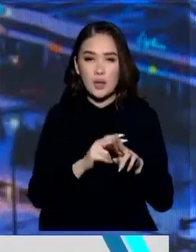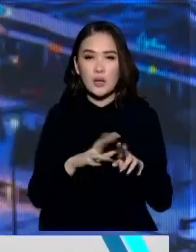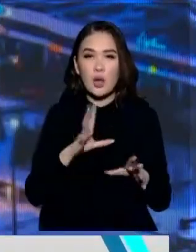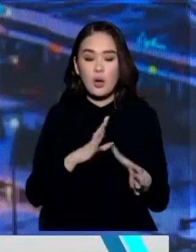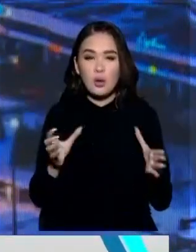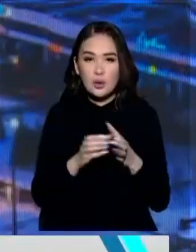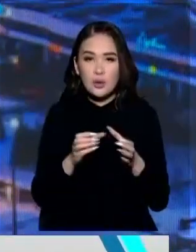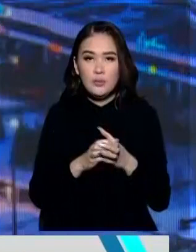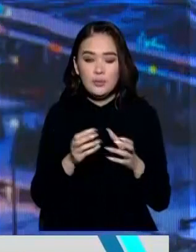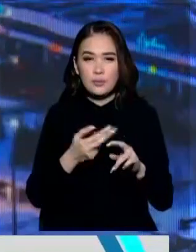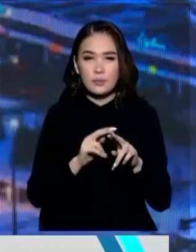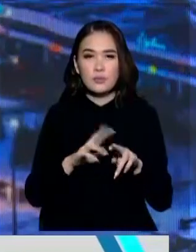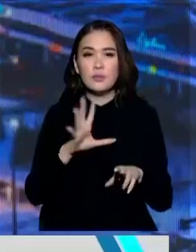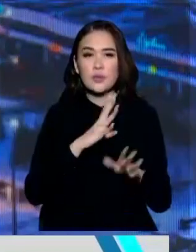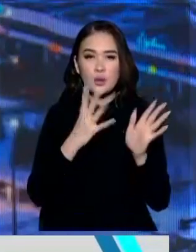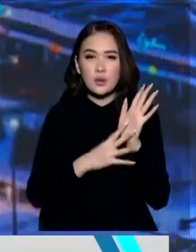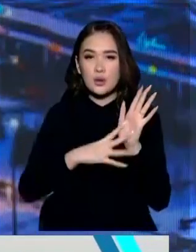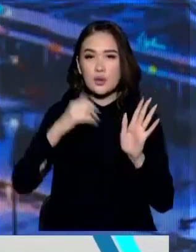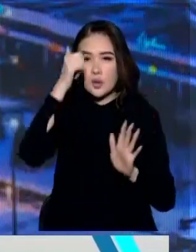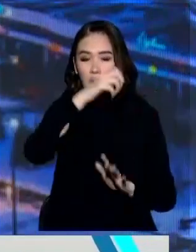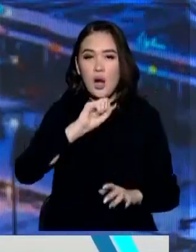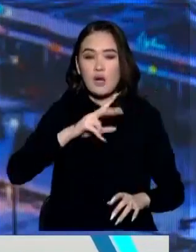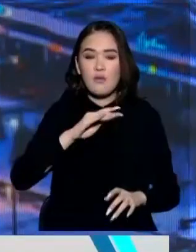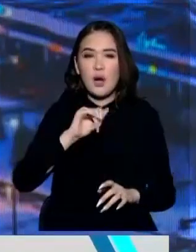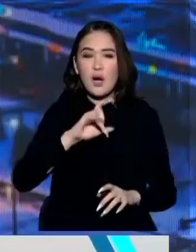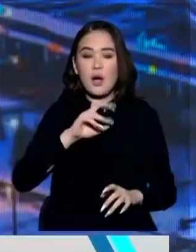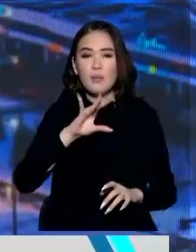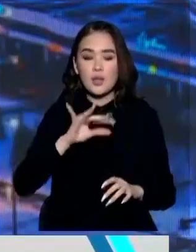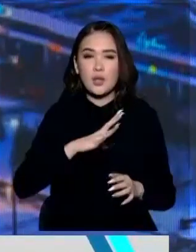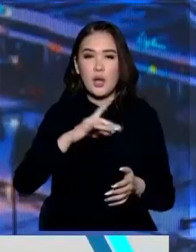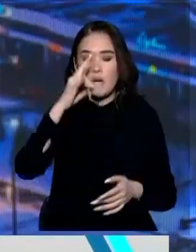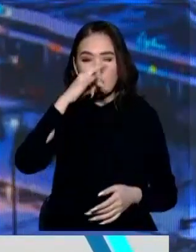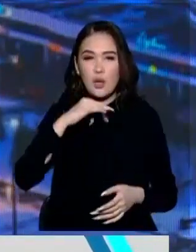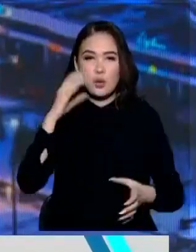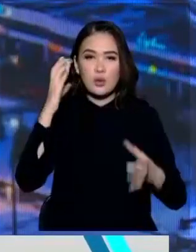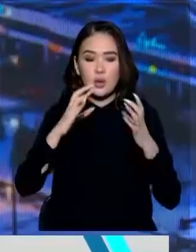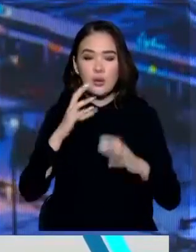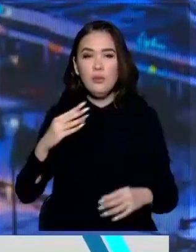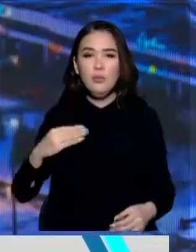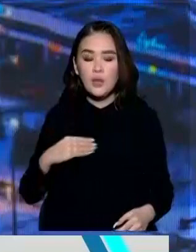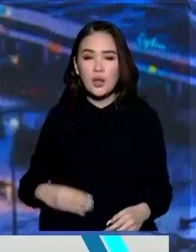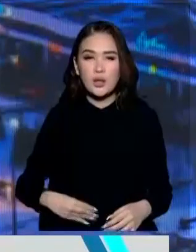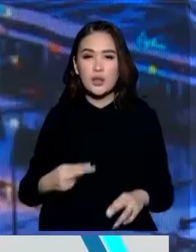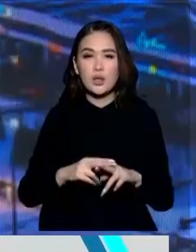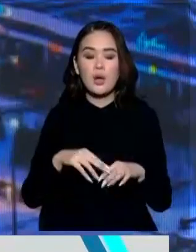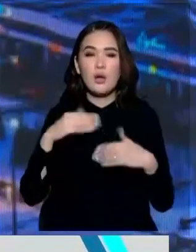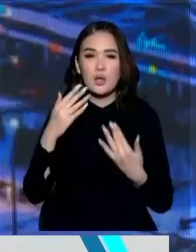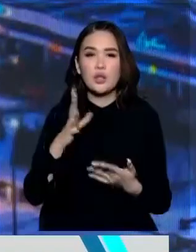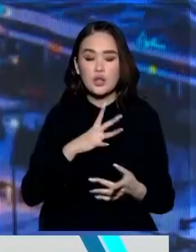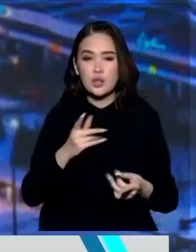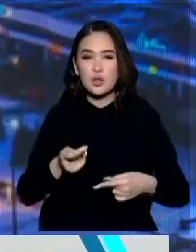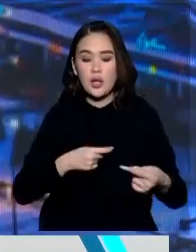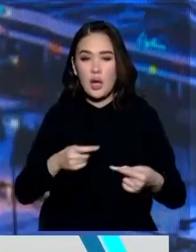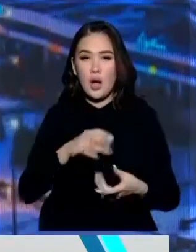отандасымыз, 90-шы жылдарда Әл-Фарабидің түлегі, өзіміздің Қазақ ұлттық университетінің қазіргі таңда Париж қаласында Францияның жетекші